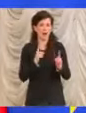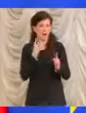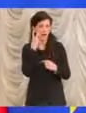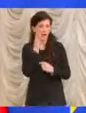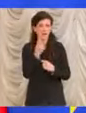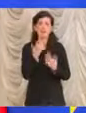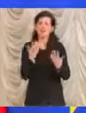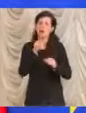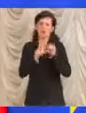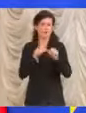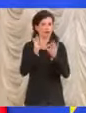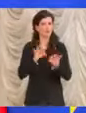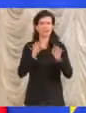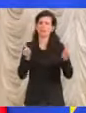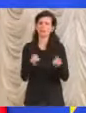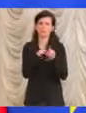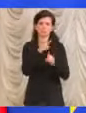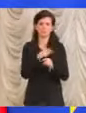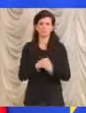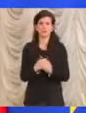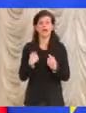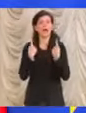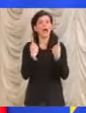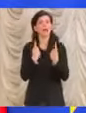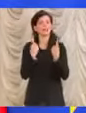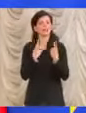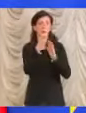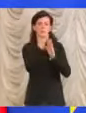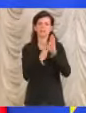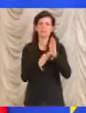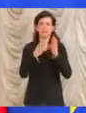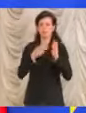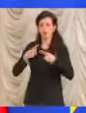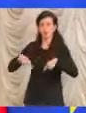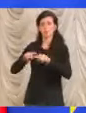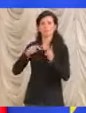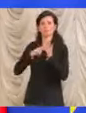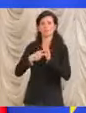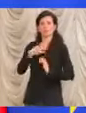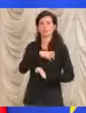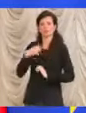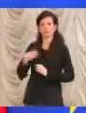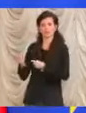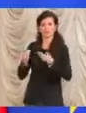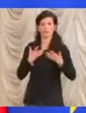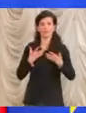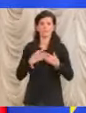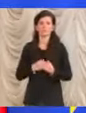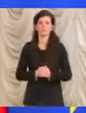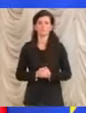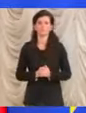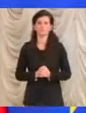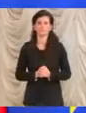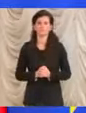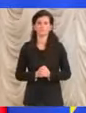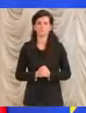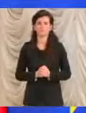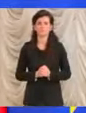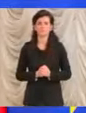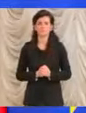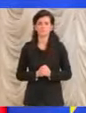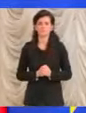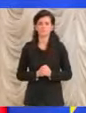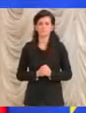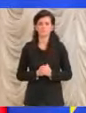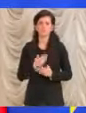neppure per loro attendiamo nuove indicazioni da parte del comitato scientifico vi era